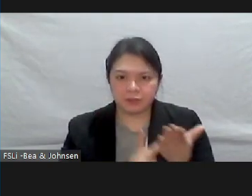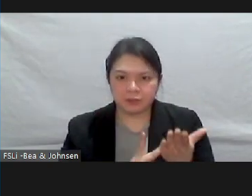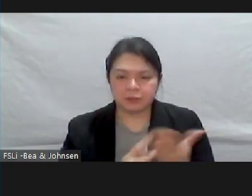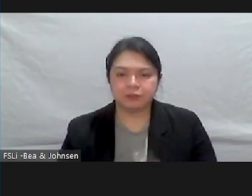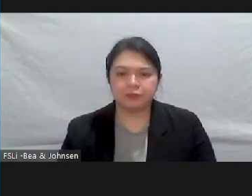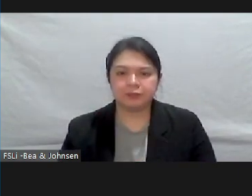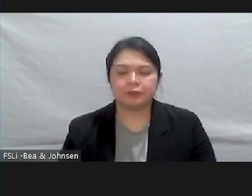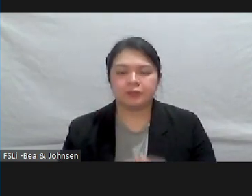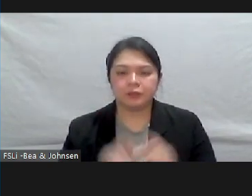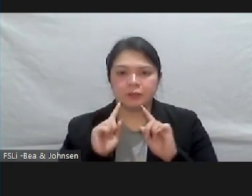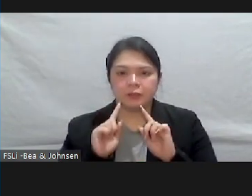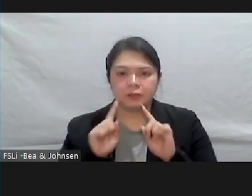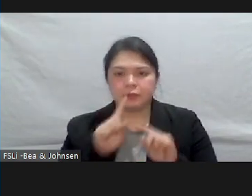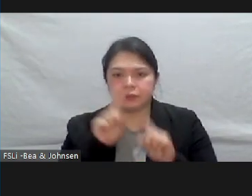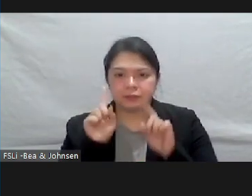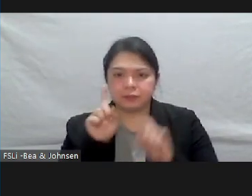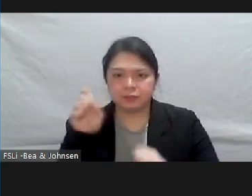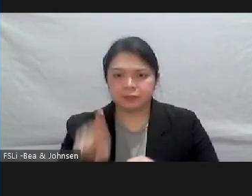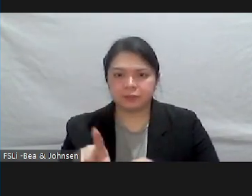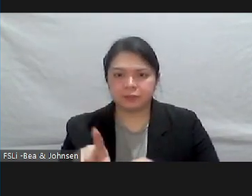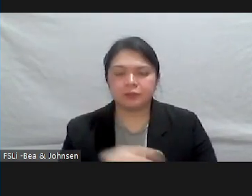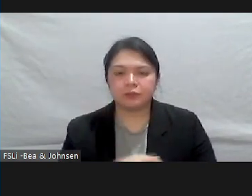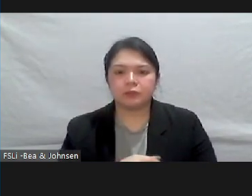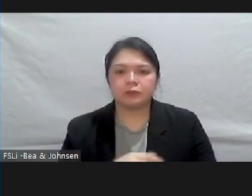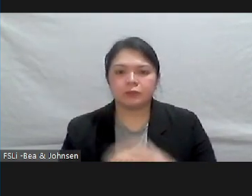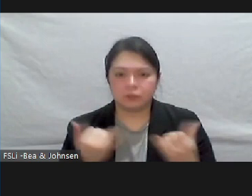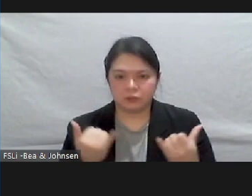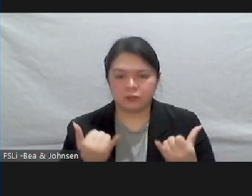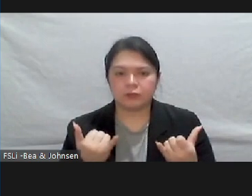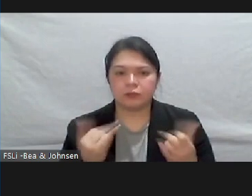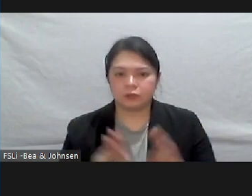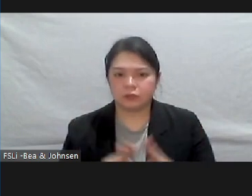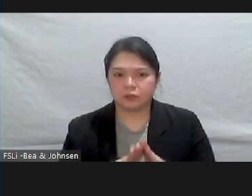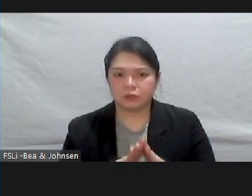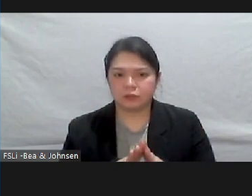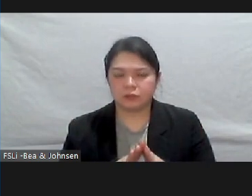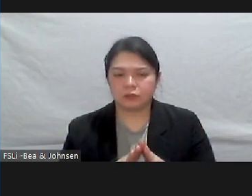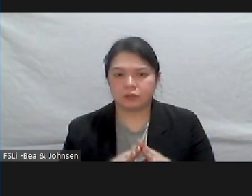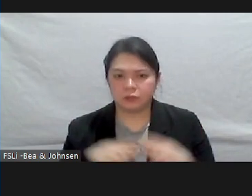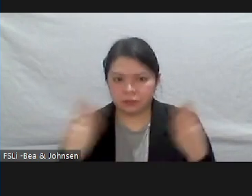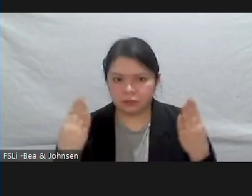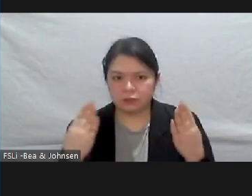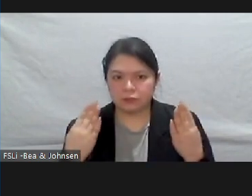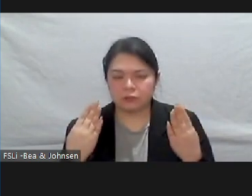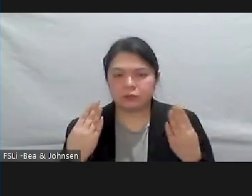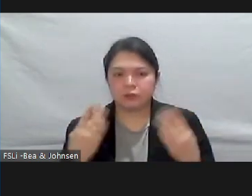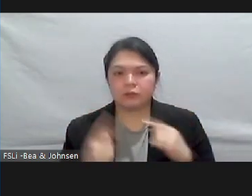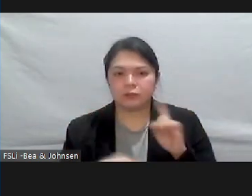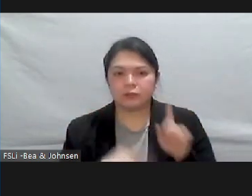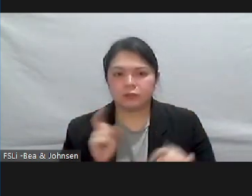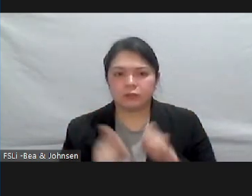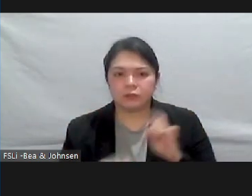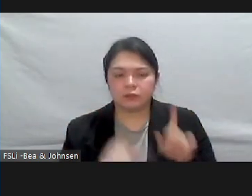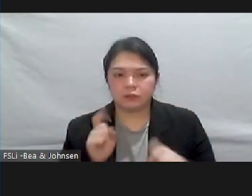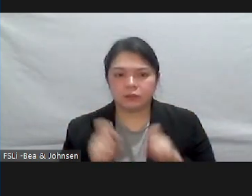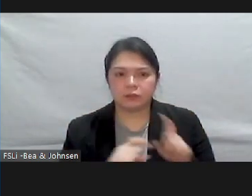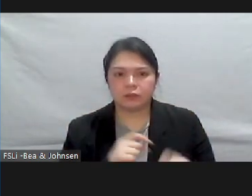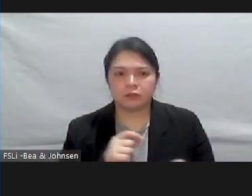o magtanong. So ngayon po, bubuksan na natin yung pagtatanong para po sa ating